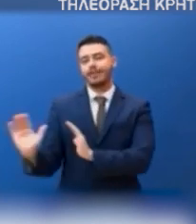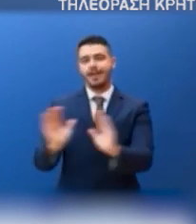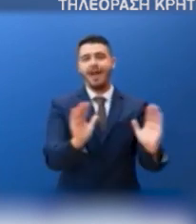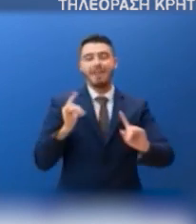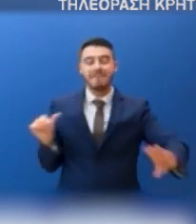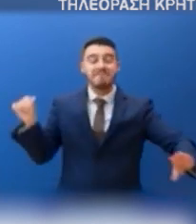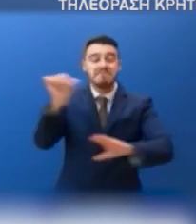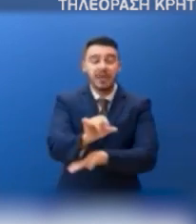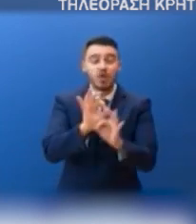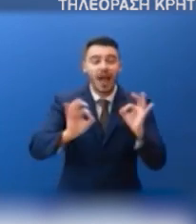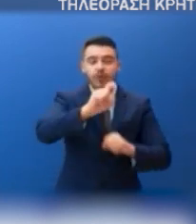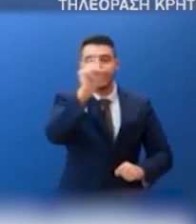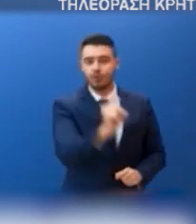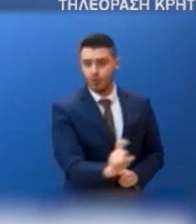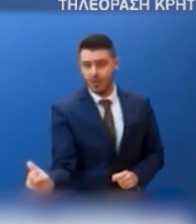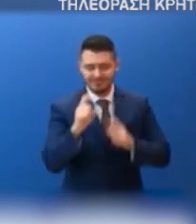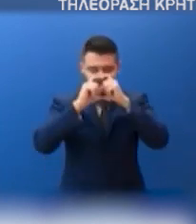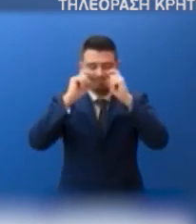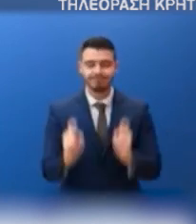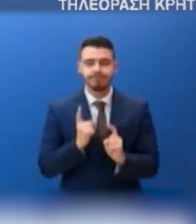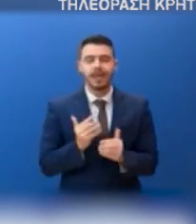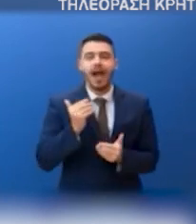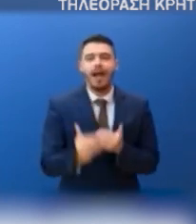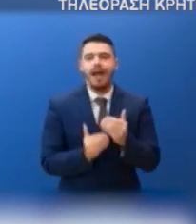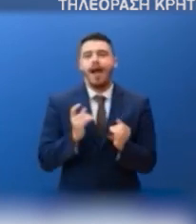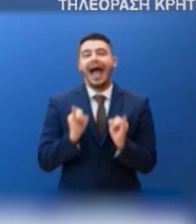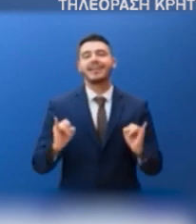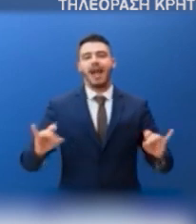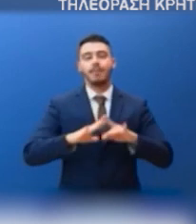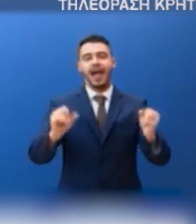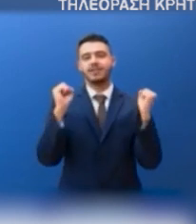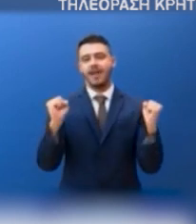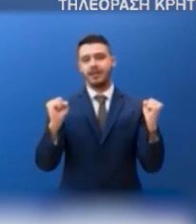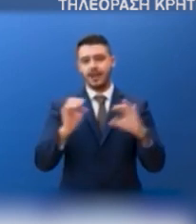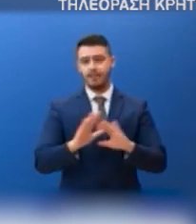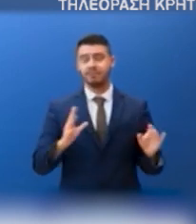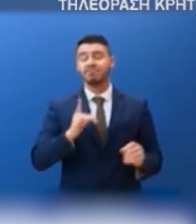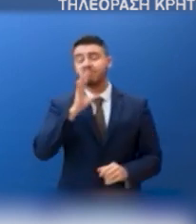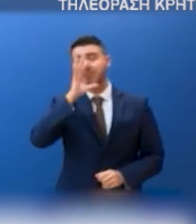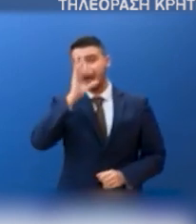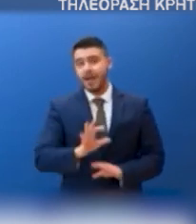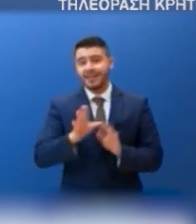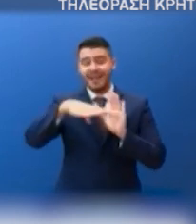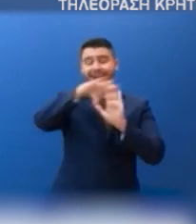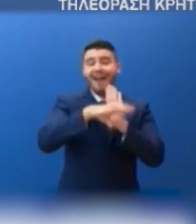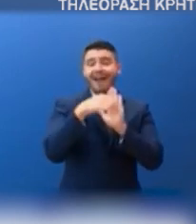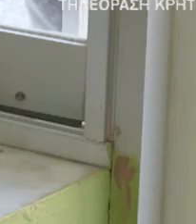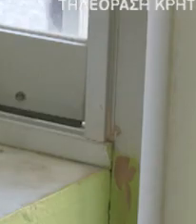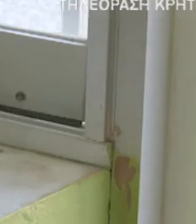θα πρέπει να γίνει σταδιακά και με ασφάλεια. Ο δρόμος μας θα είναι πιο αργός, αλλά πιο σίγουρος και πιο